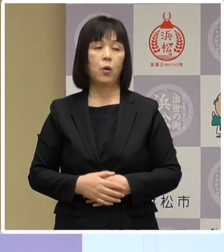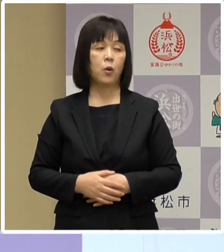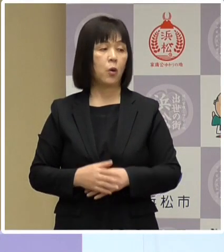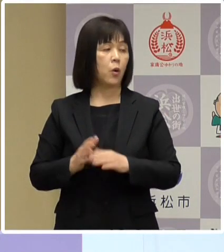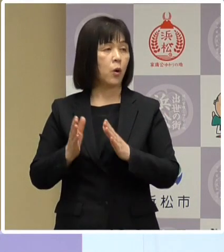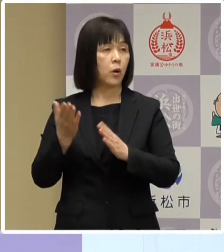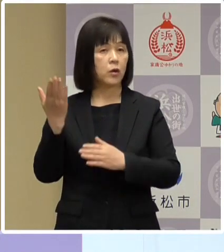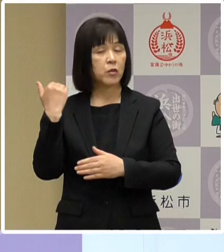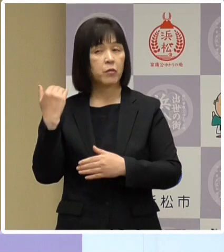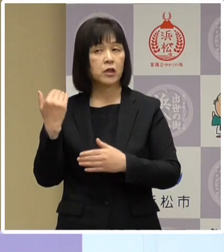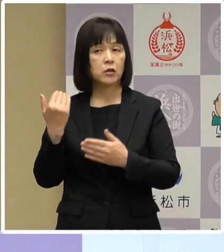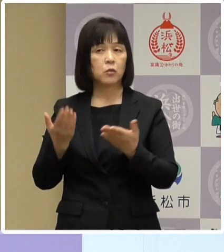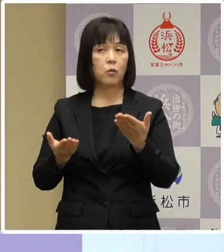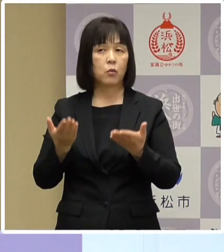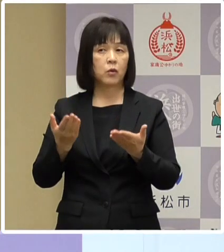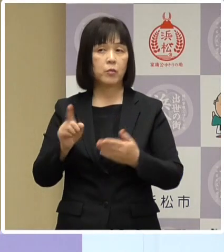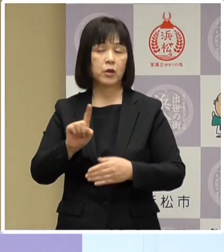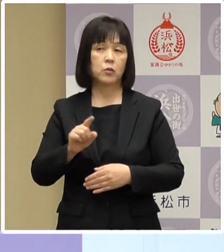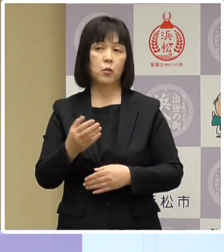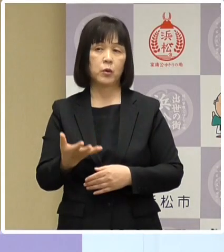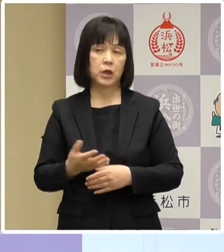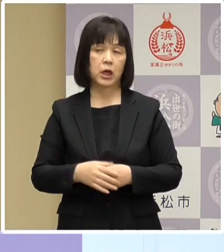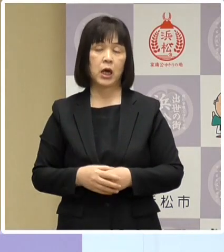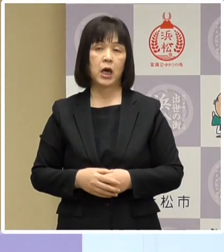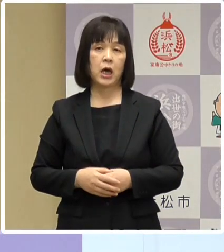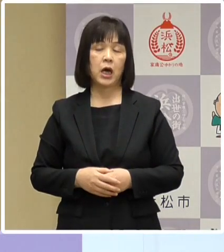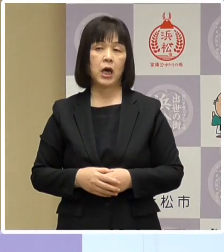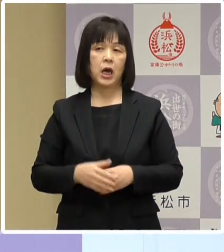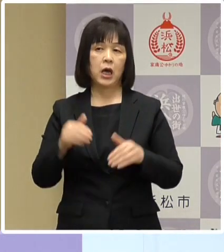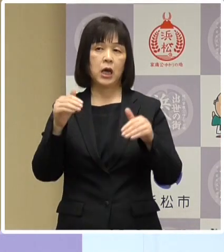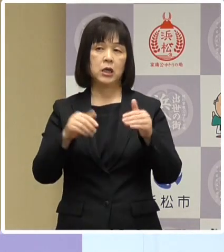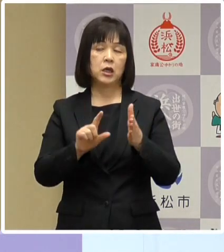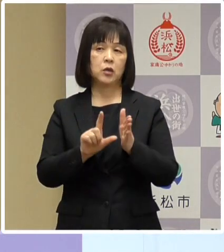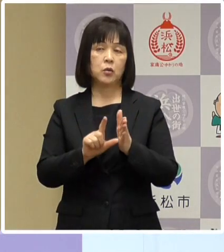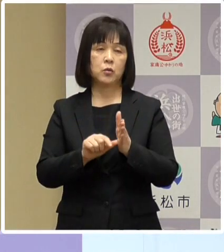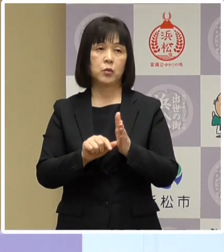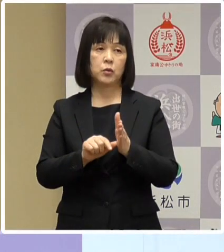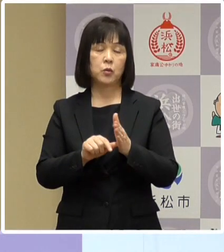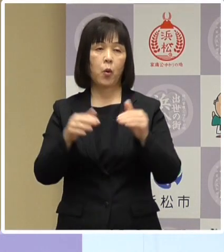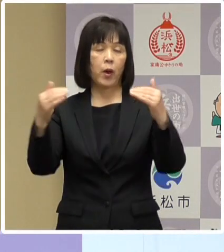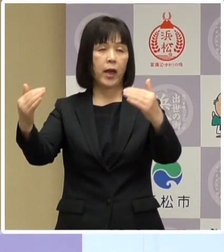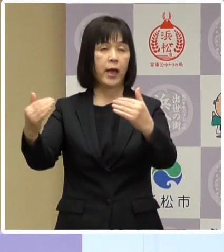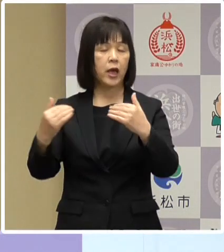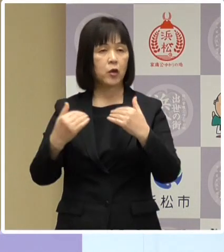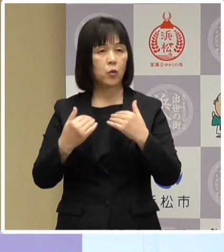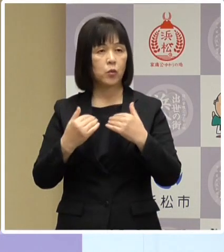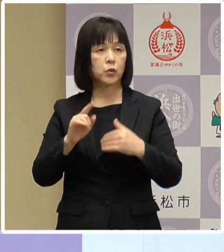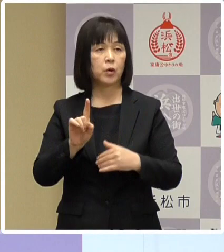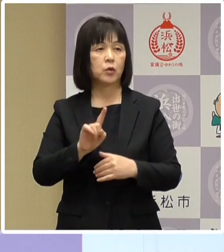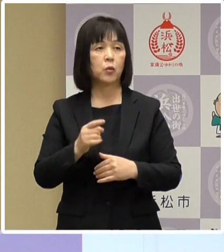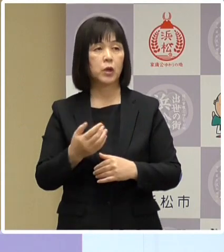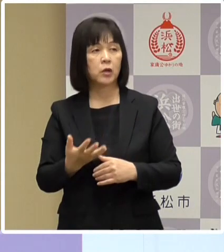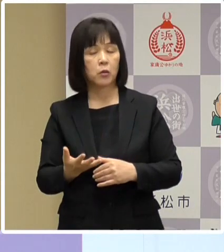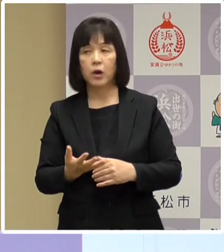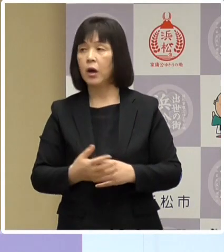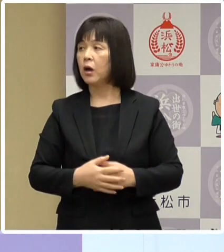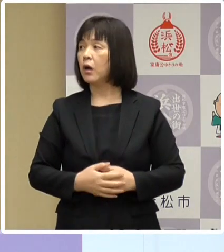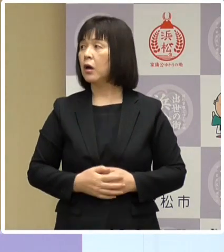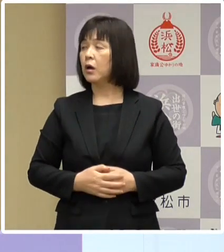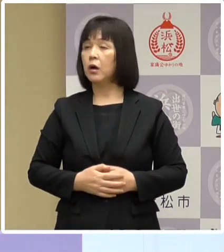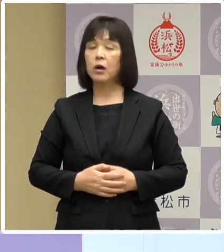思ったんですが、常設になった場合にですね、何か影響という、発掘調査の方の影響というのはないんでしょう